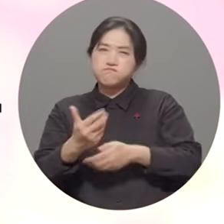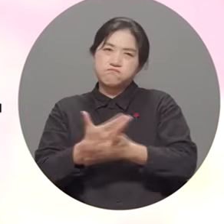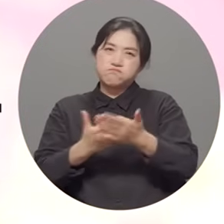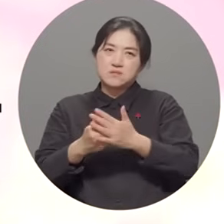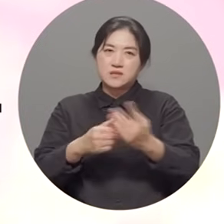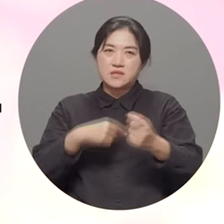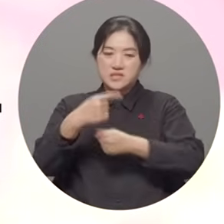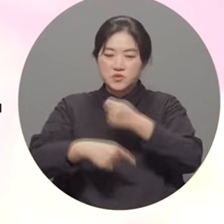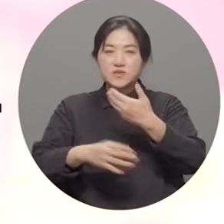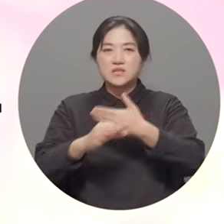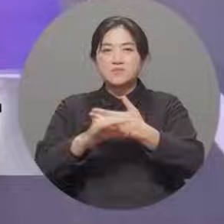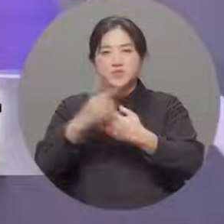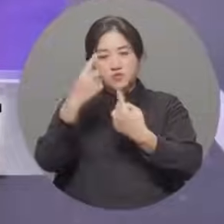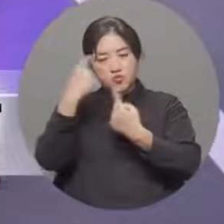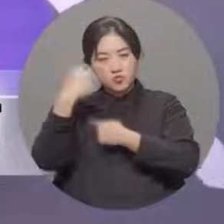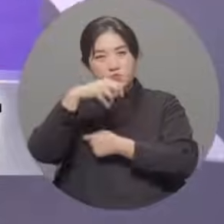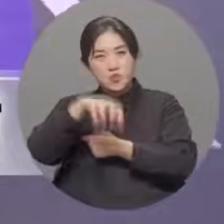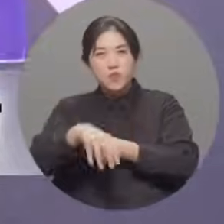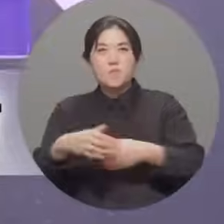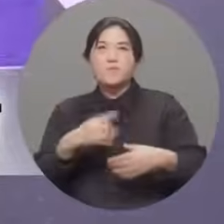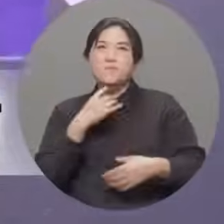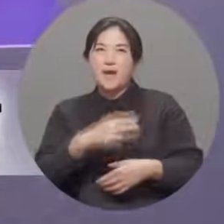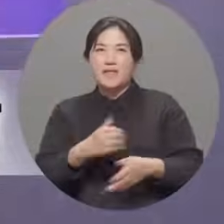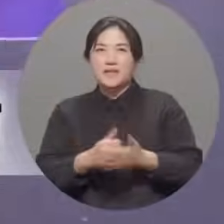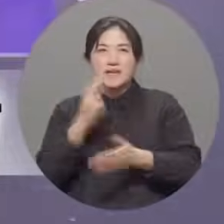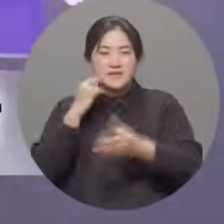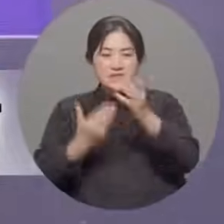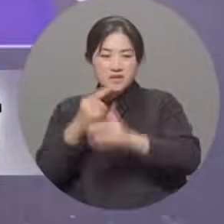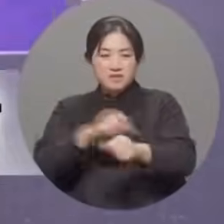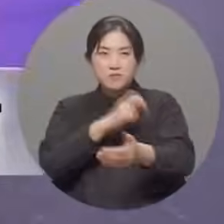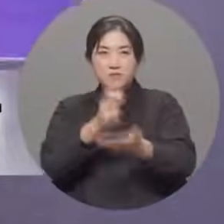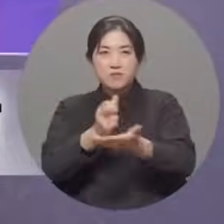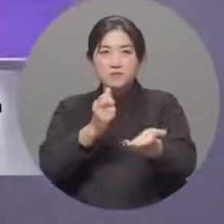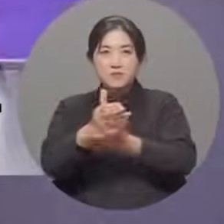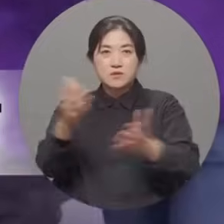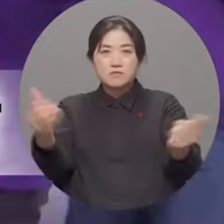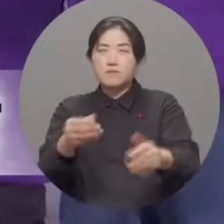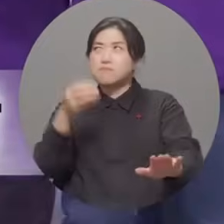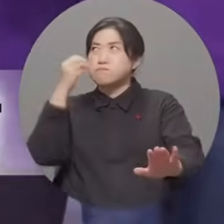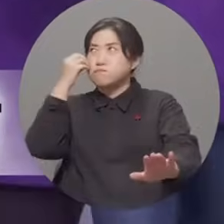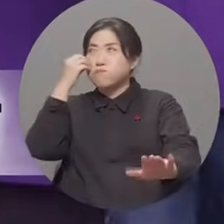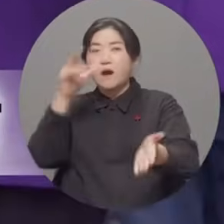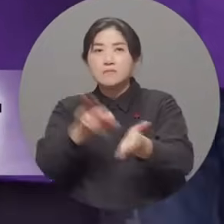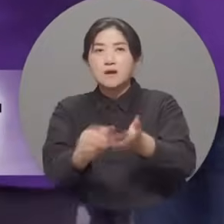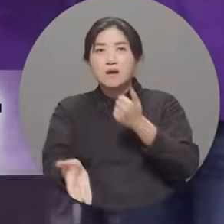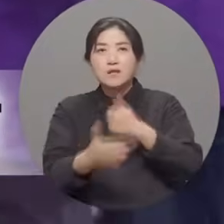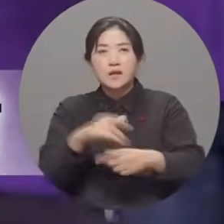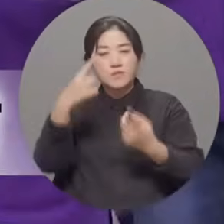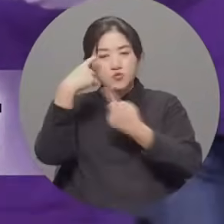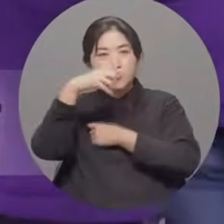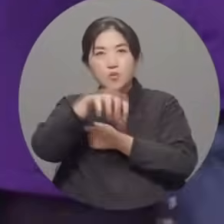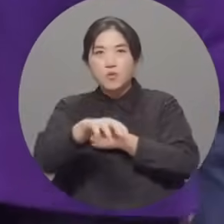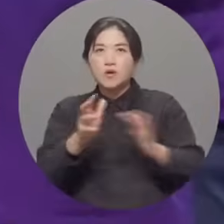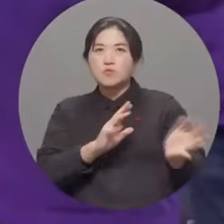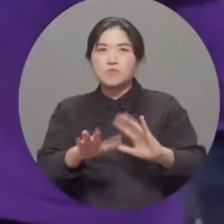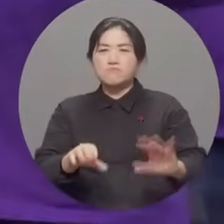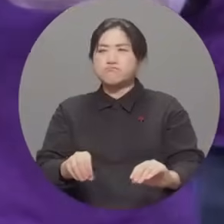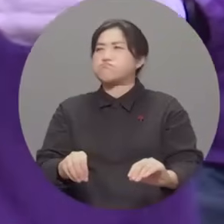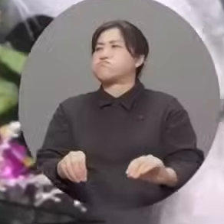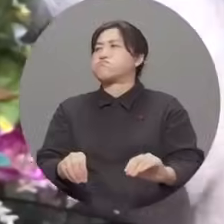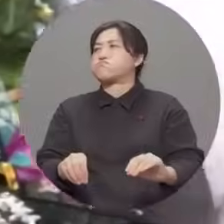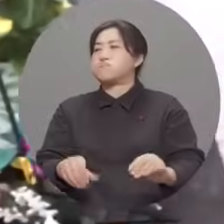맞아 임시로 추모 장소가 마련됐을 뿐 참사 특별법 처리가 국회에서 멈춰서면서 추모 공간 논의도 함께